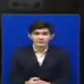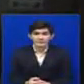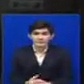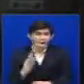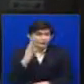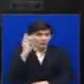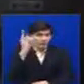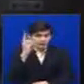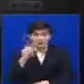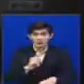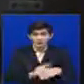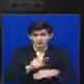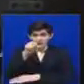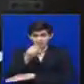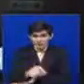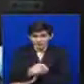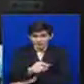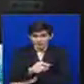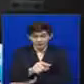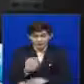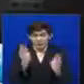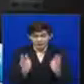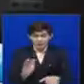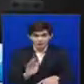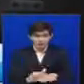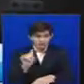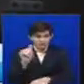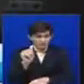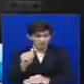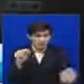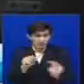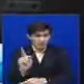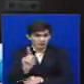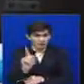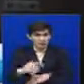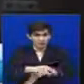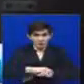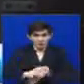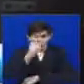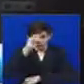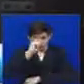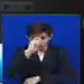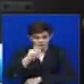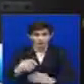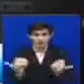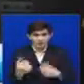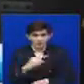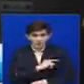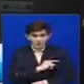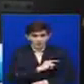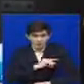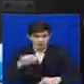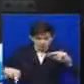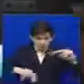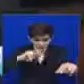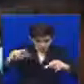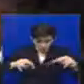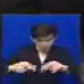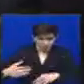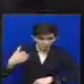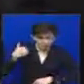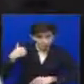ในวันพรุ่งนี้ตอนบ่ายโมงเนี่ยจะให้ทางผู้เชี่ยวชาญก็คือทางวิศวกรจากกรมโยธาธิการและผังเมืองกับทางส